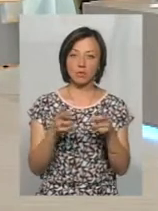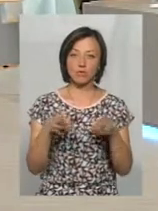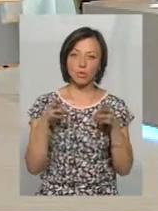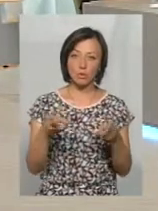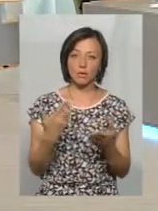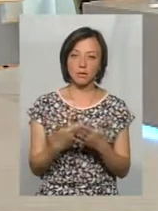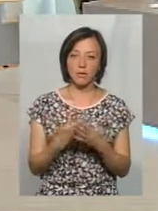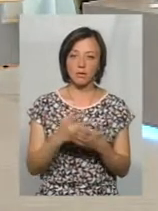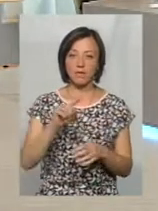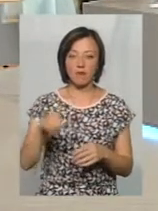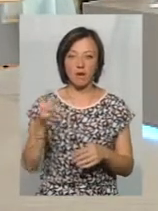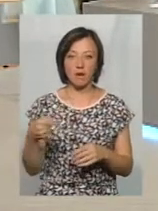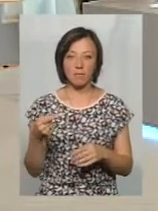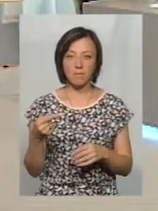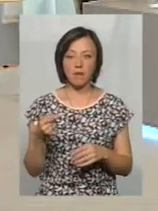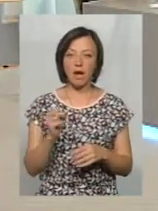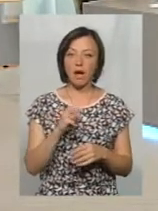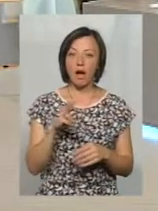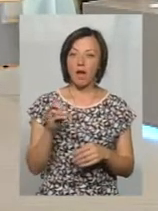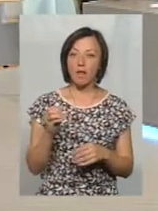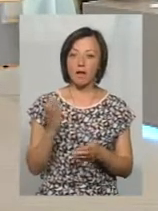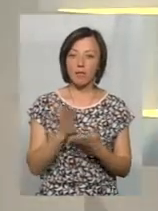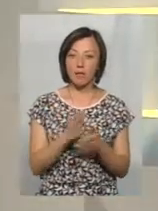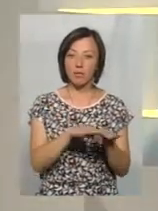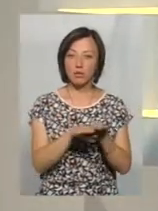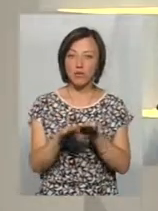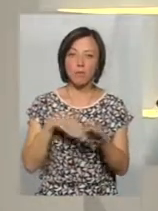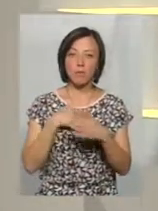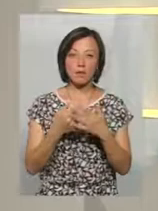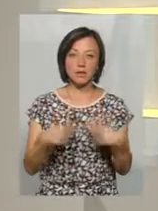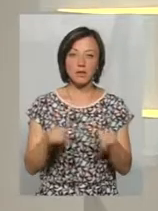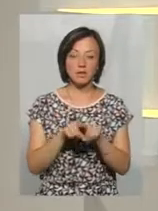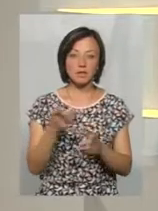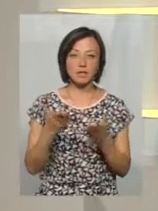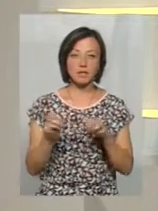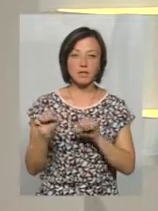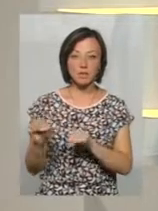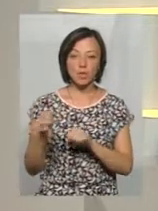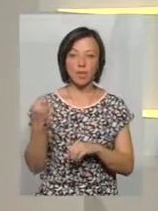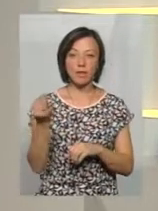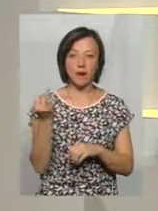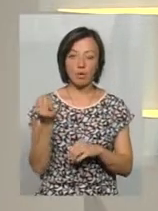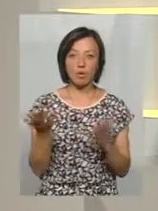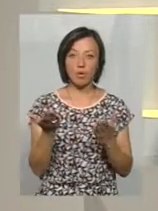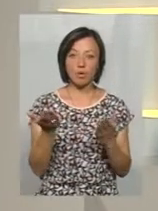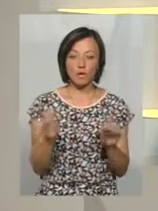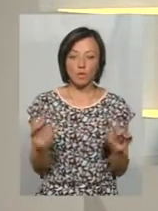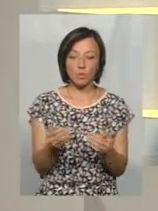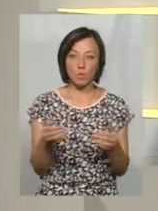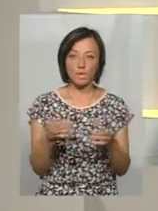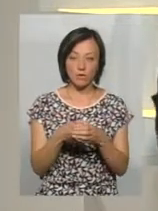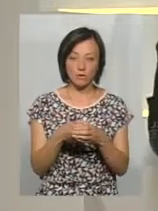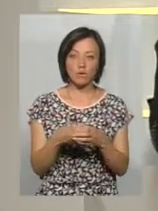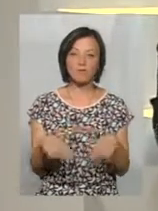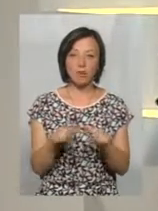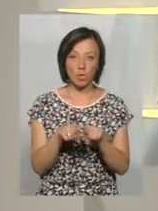злочинами, вимагання. Але ж де ця межа? Адже громадська організація, якщо вона відстоює інтереси якогось вузького сектору,